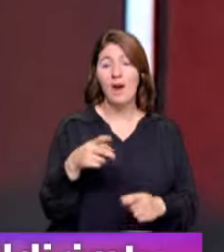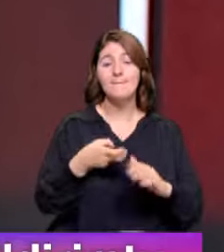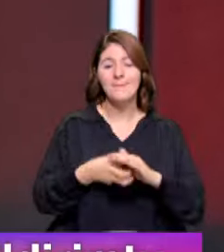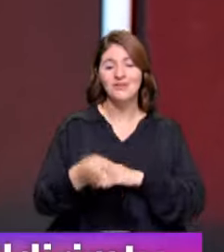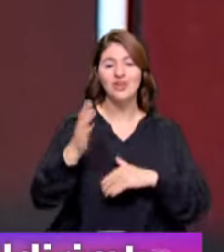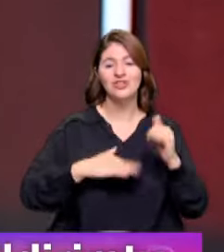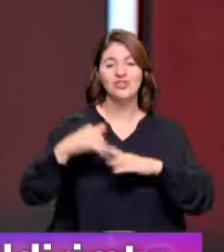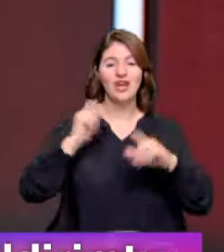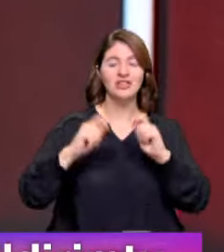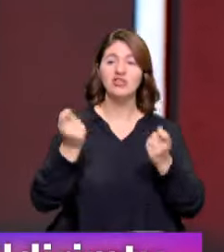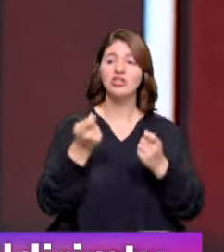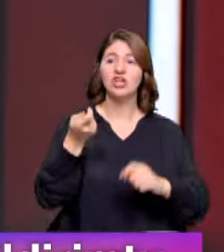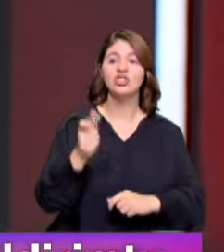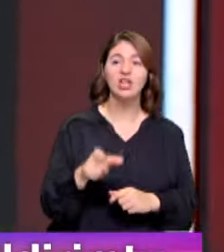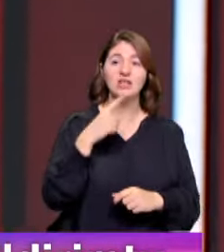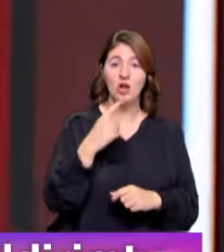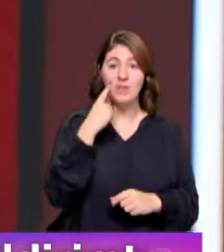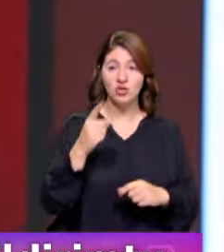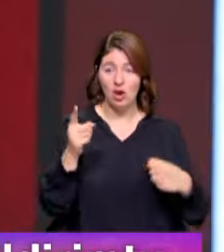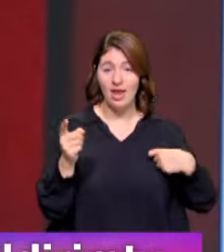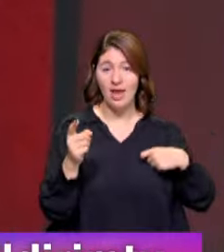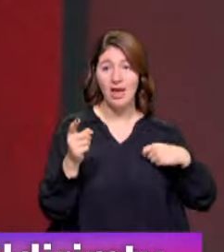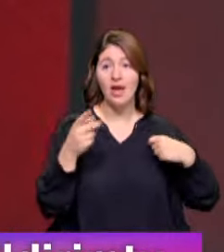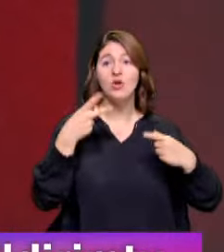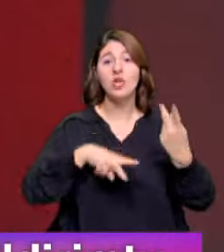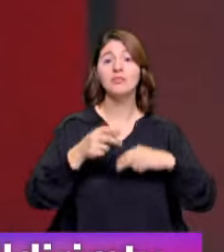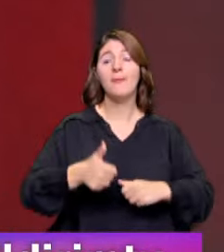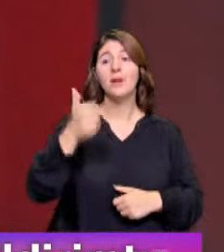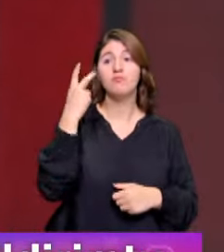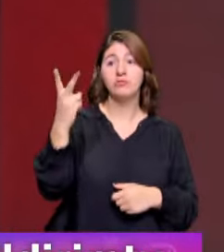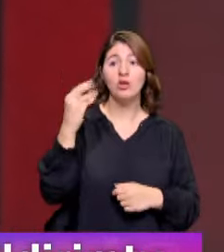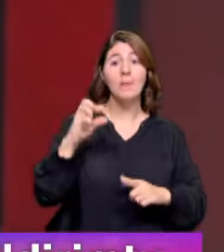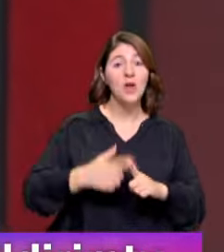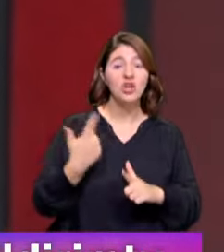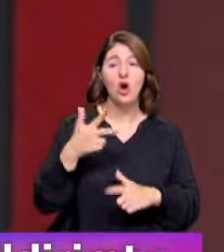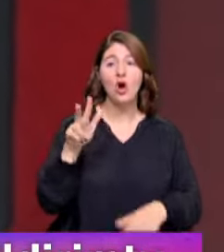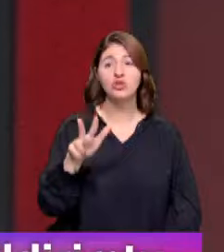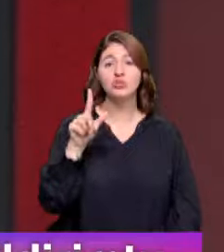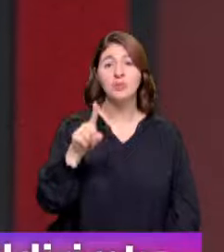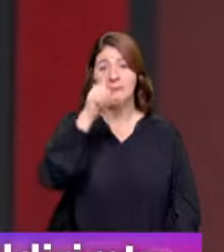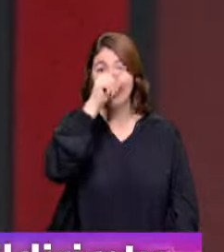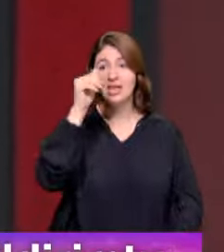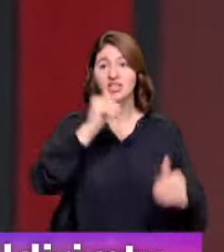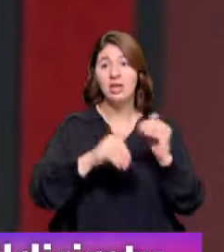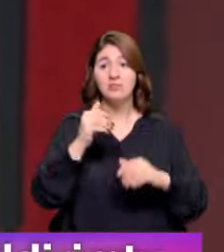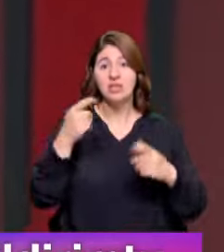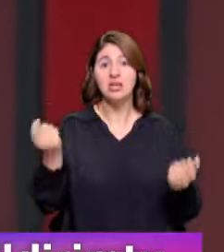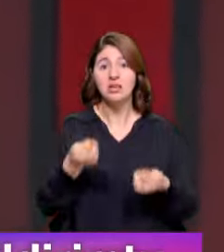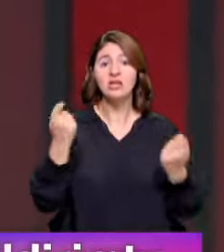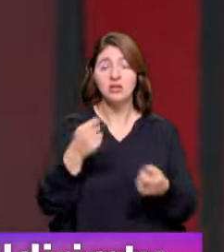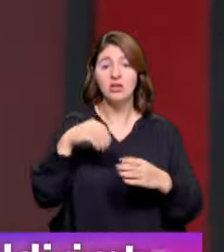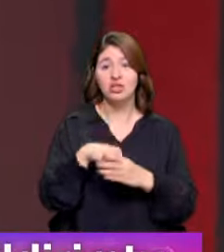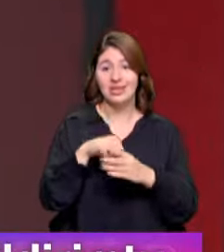Metro inşaatında çalışan işçilerin iddiasına göre Ulaştırma Bakanlığı'na ait projeyi 31 Mart seçimlerine yetiştirmek